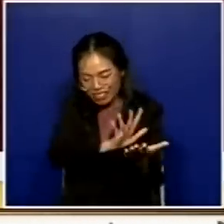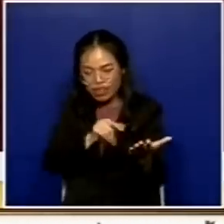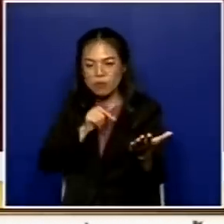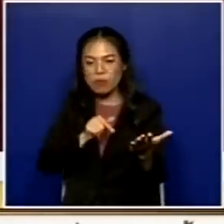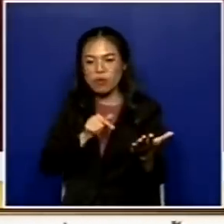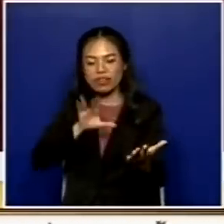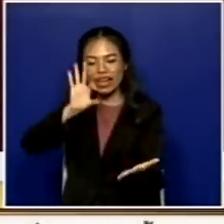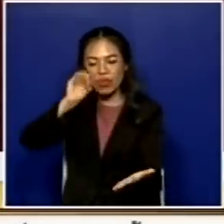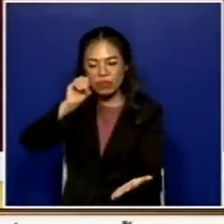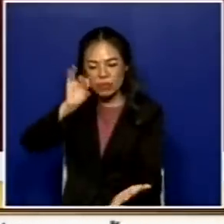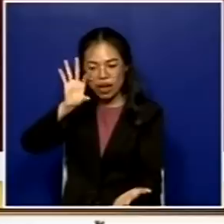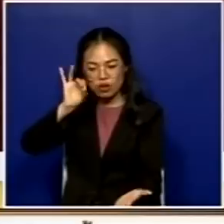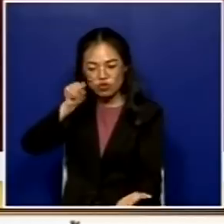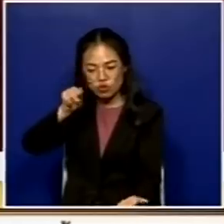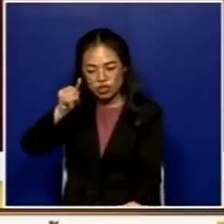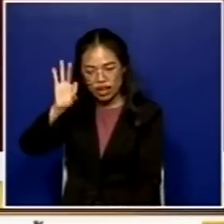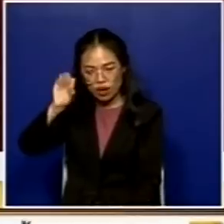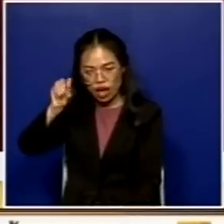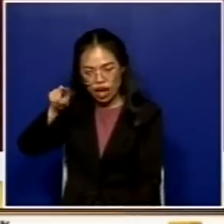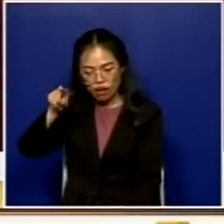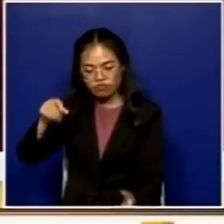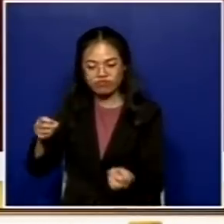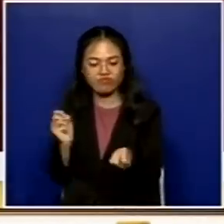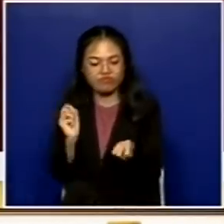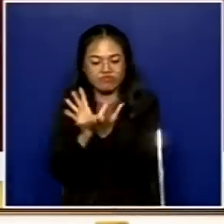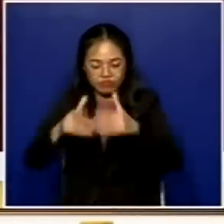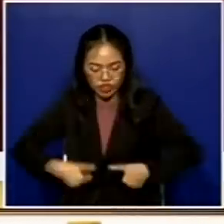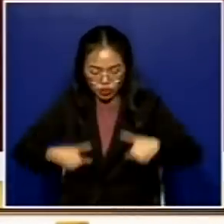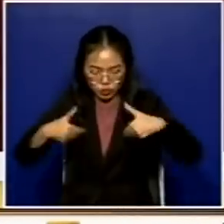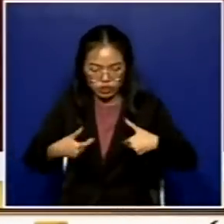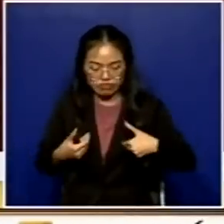เดียร้แ่นอนไปดูสลายผ่านต่ไปครับ